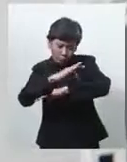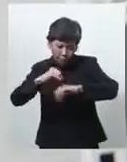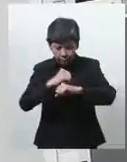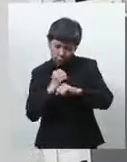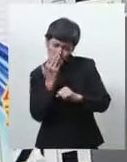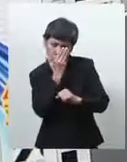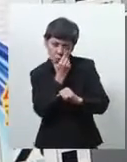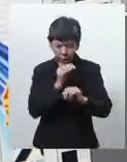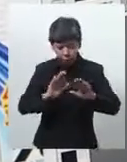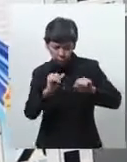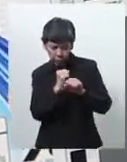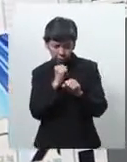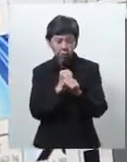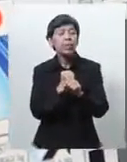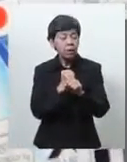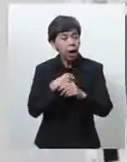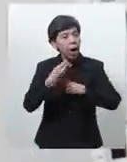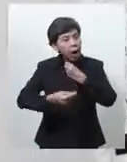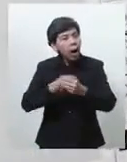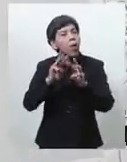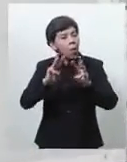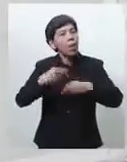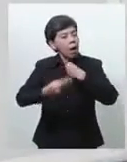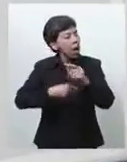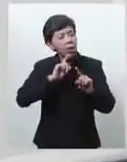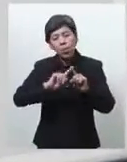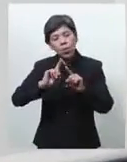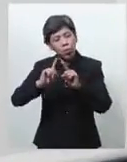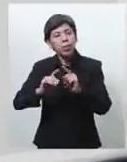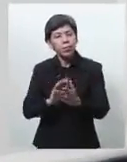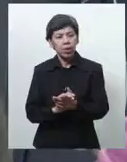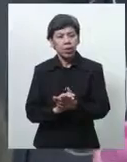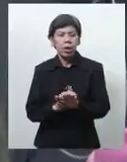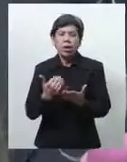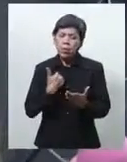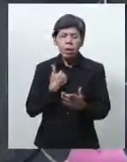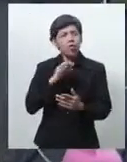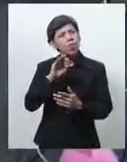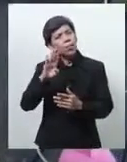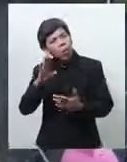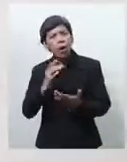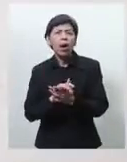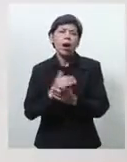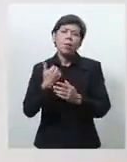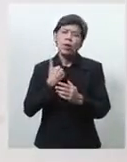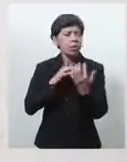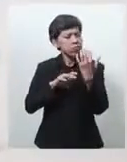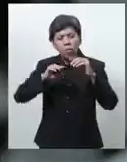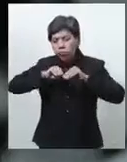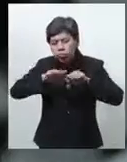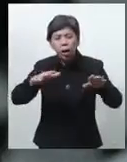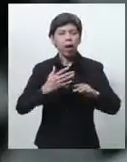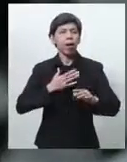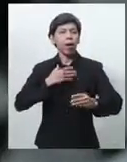แบบมากกว่าครับทั้งออกแบบด้วยขายของในหน้าเว็บด้วยอะไรเงี้ยครับหลายอย่างครับผมตอบลูกค้าใน Facebook ใน LINE ในอะไรเงี้